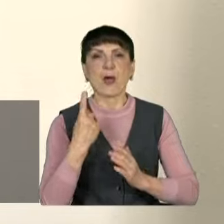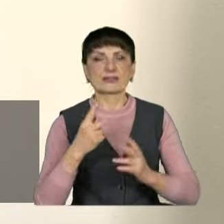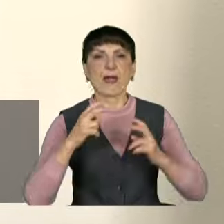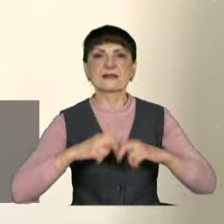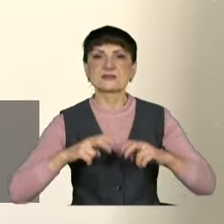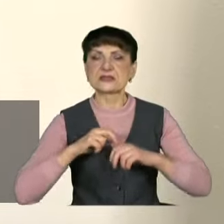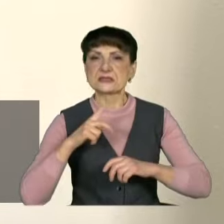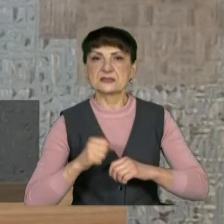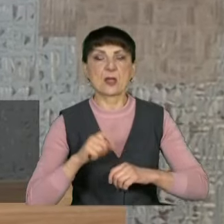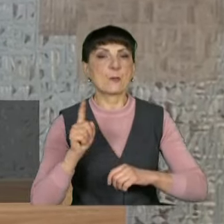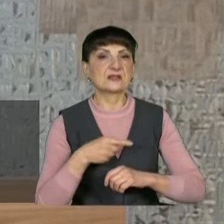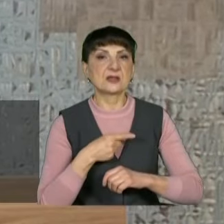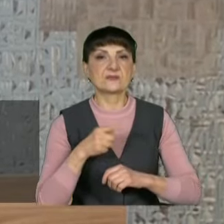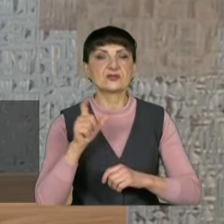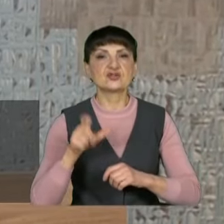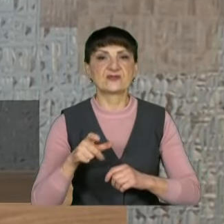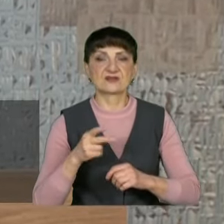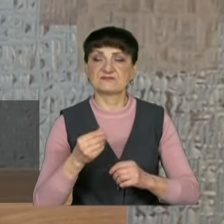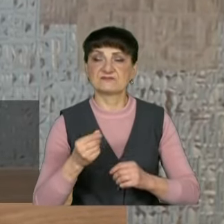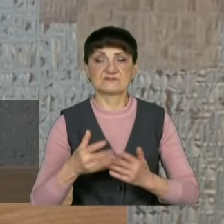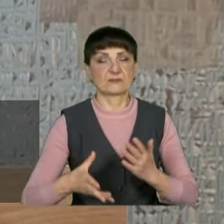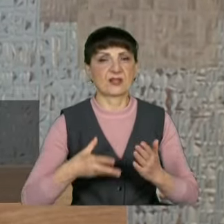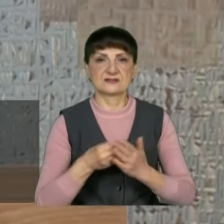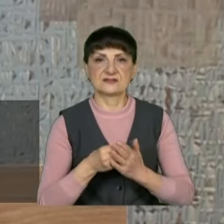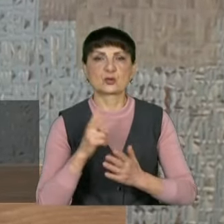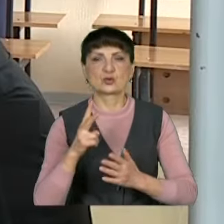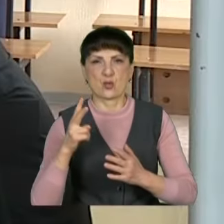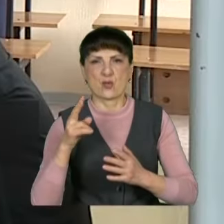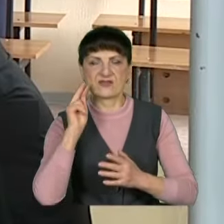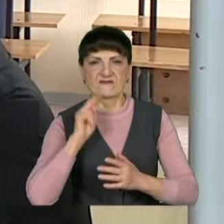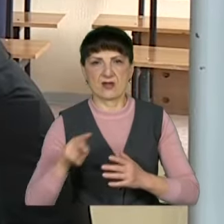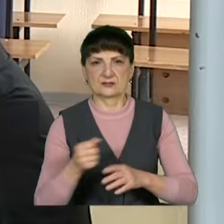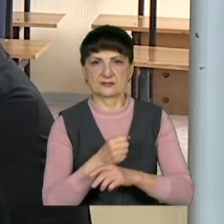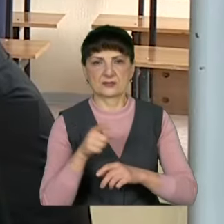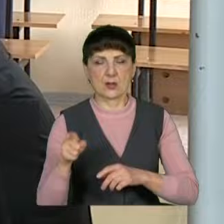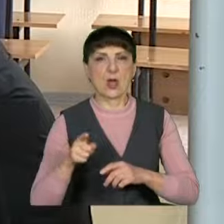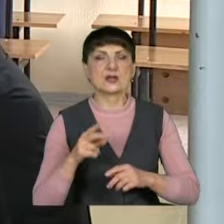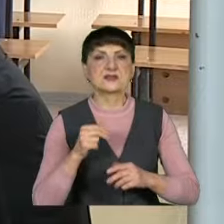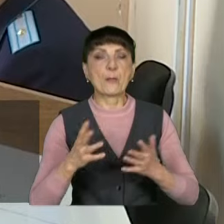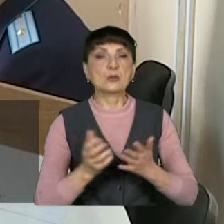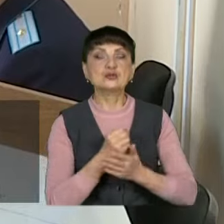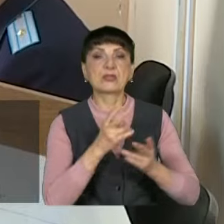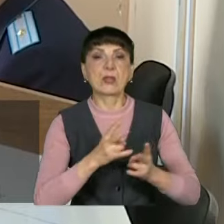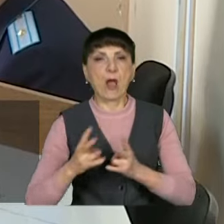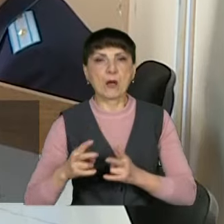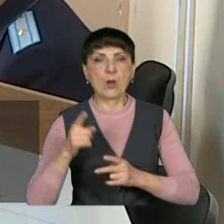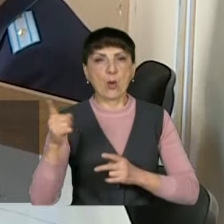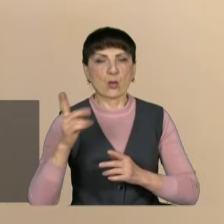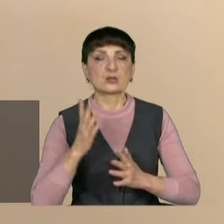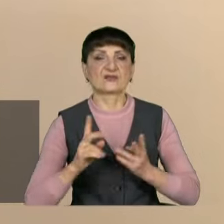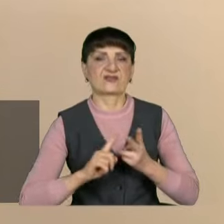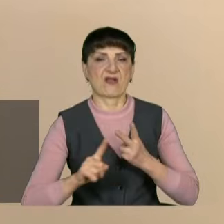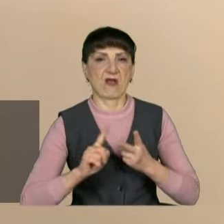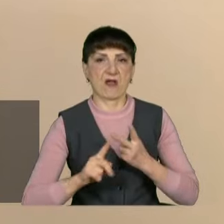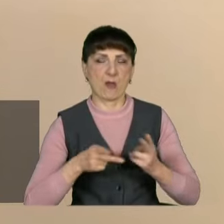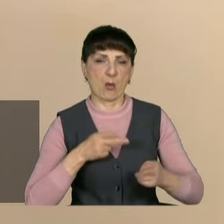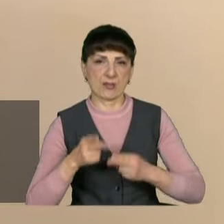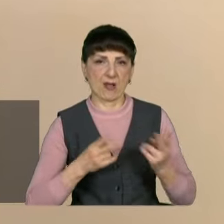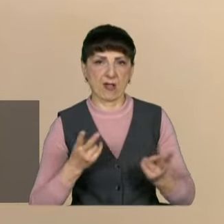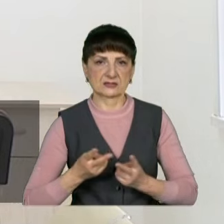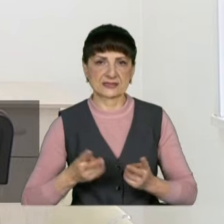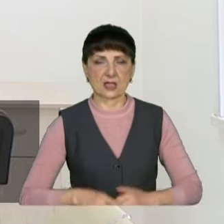экспертизу и потребовать у подсудимого компенсацию за причиненный его здоровью ущерб, поскольку из-за полученных травм он готовится ко второй операции.